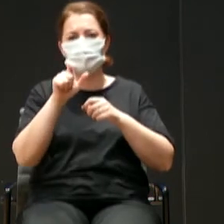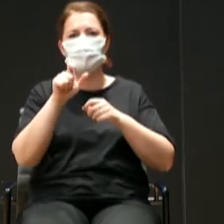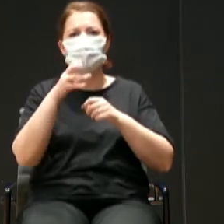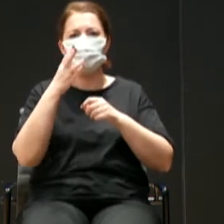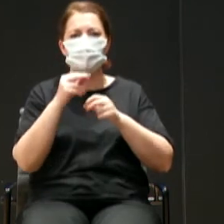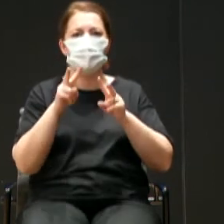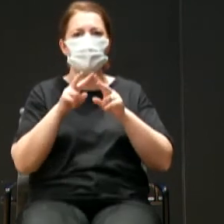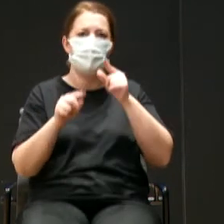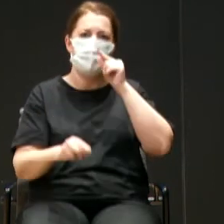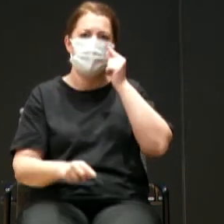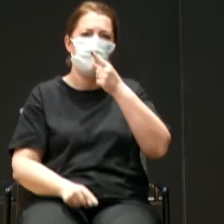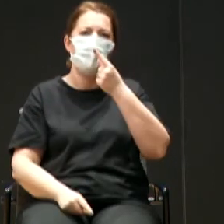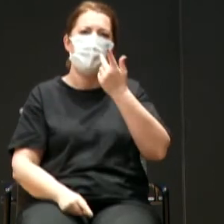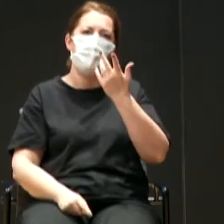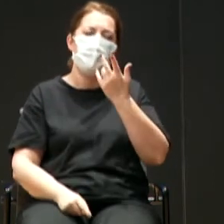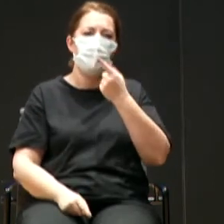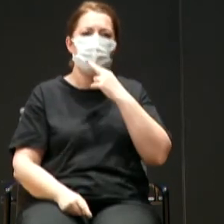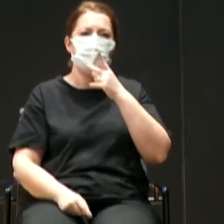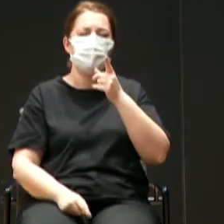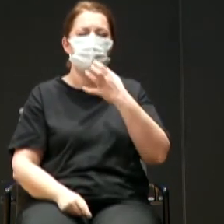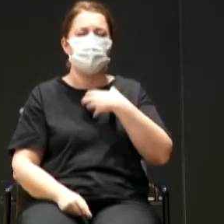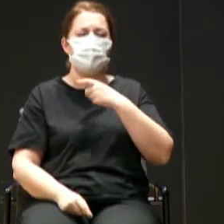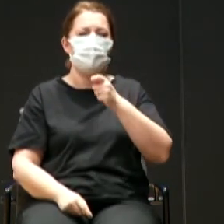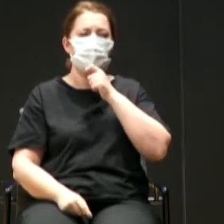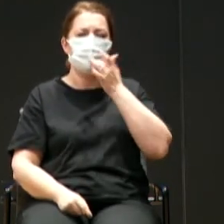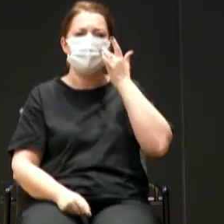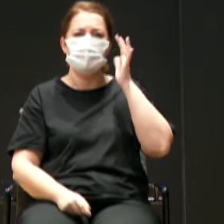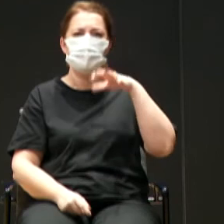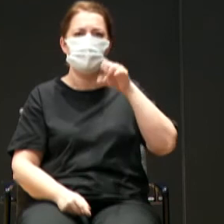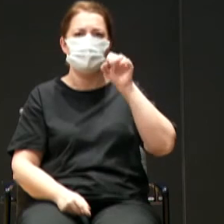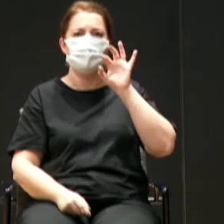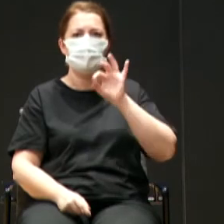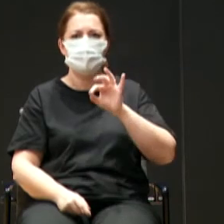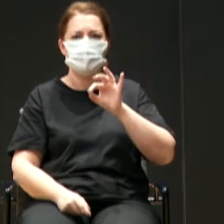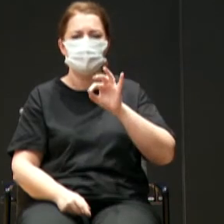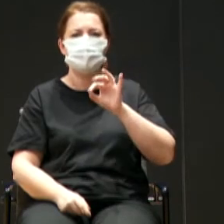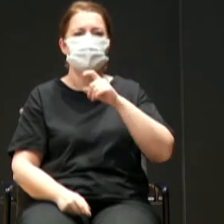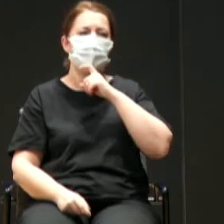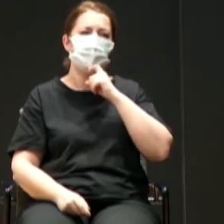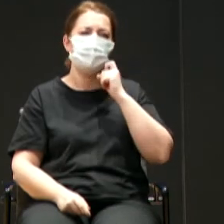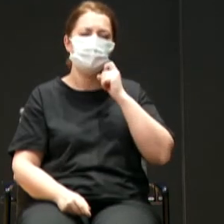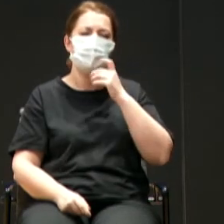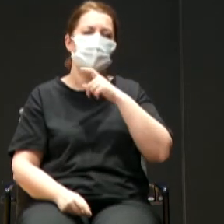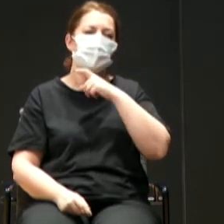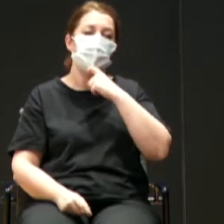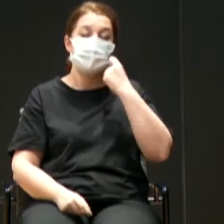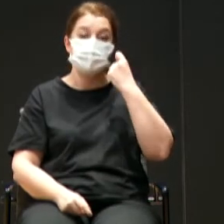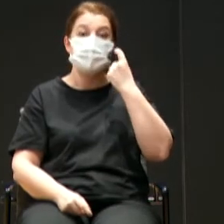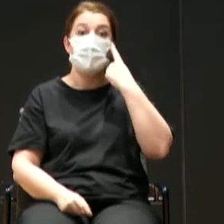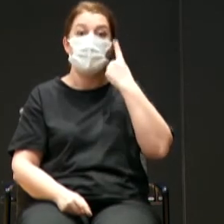Bey'in tarzı ifade ediyor. Alıyor, kültür merkezinden başlıyor, eskiye gidiyor. Ya eskiye